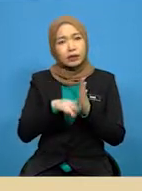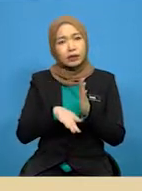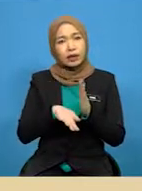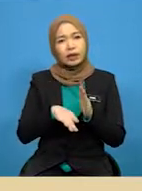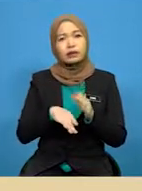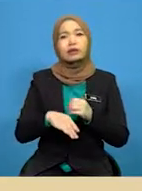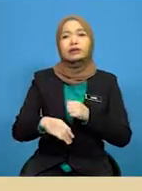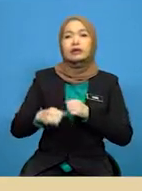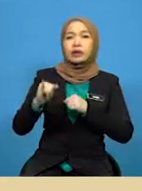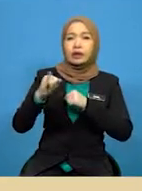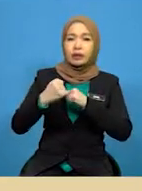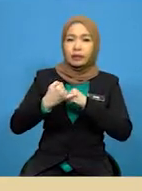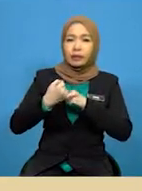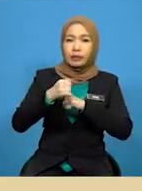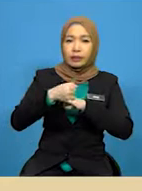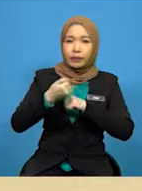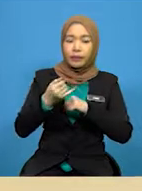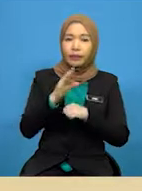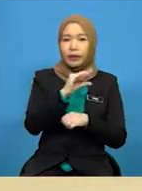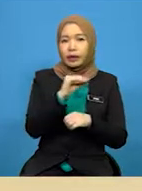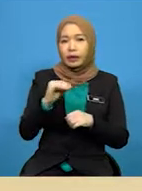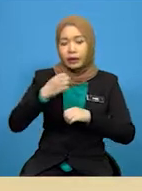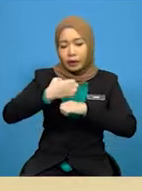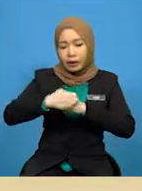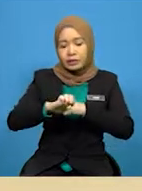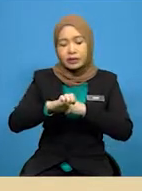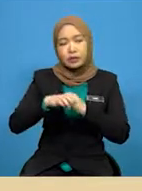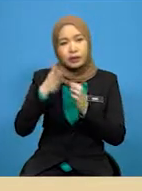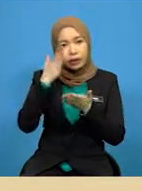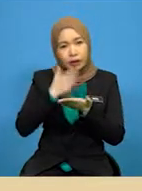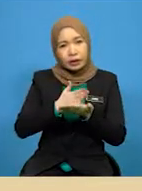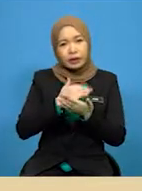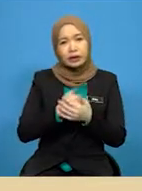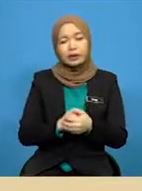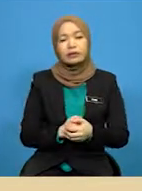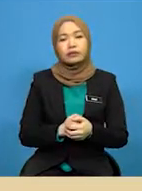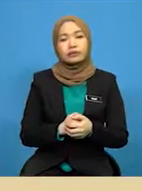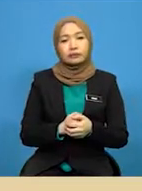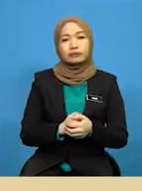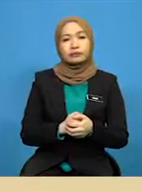terhenti seketika dalam pandemik COVID-19 yang menyerang bukan saja